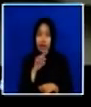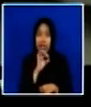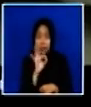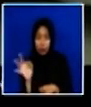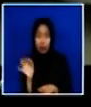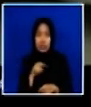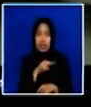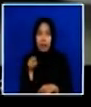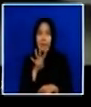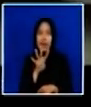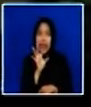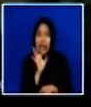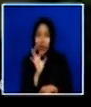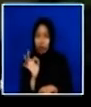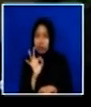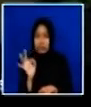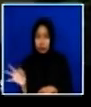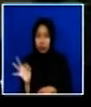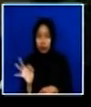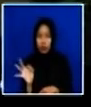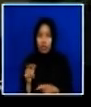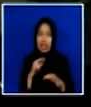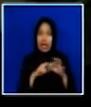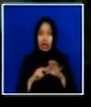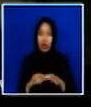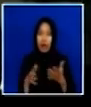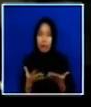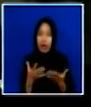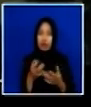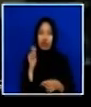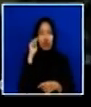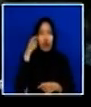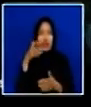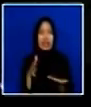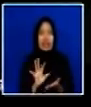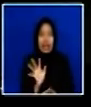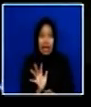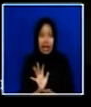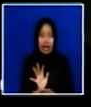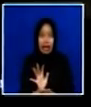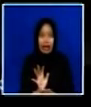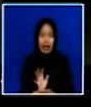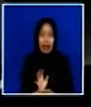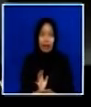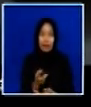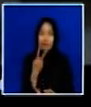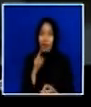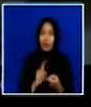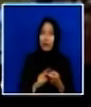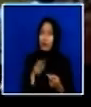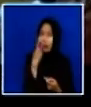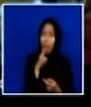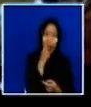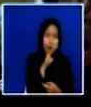Rp400 tergantung ukuran dan kerumitan teman-temanmu dipandang like muncul terus